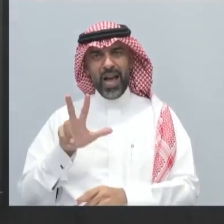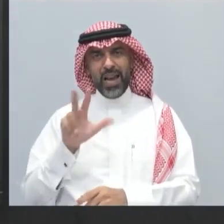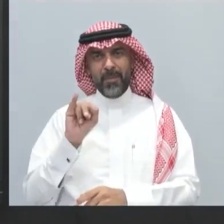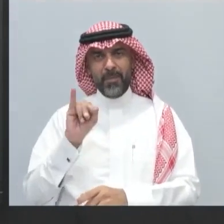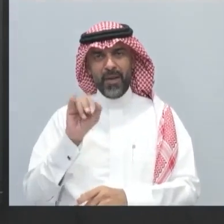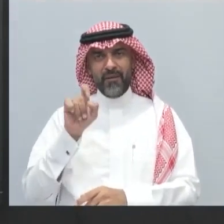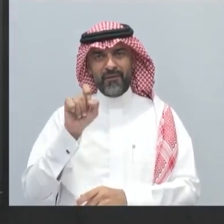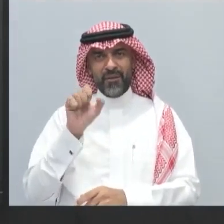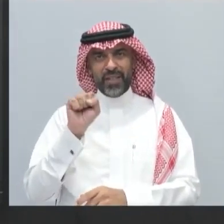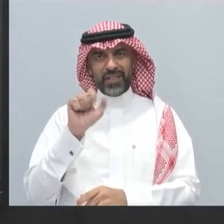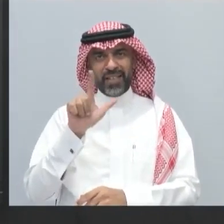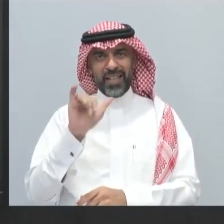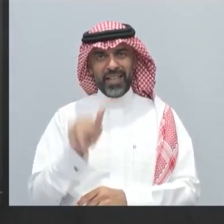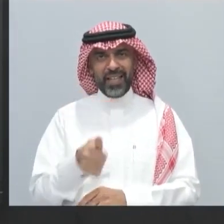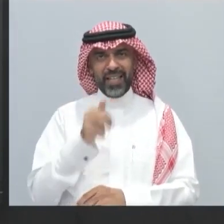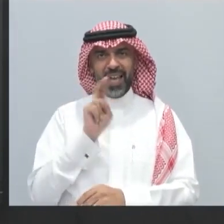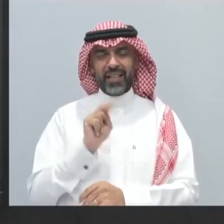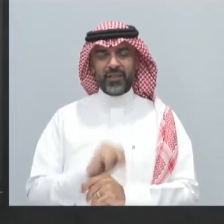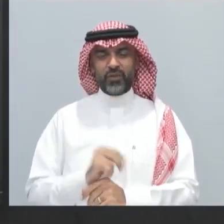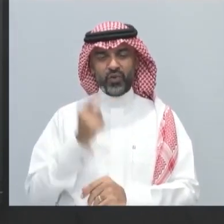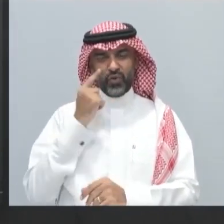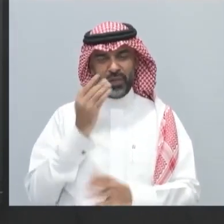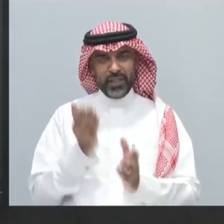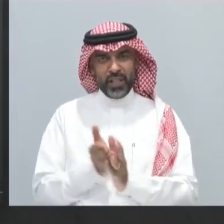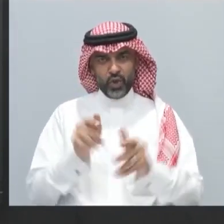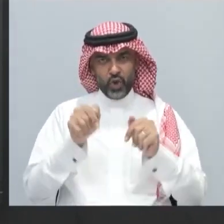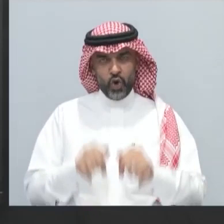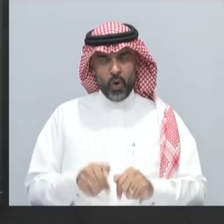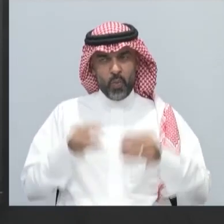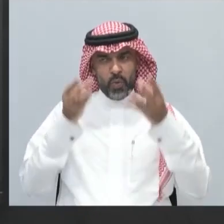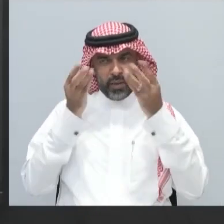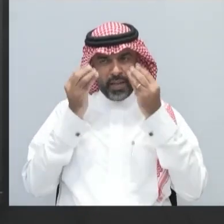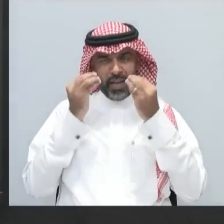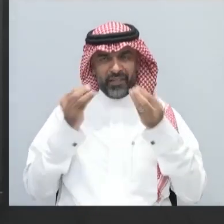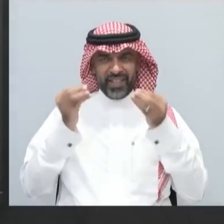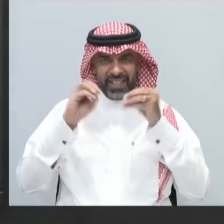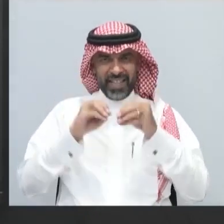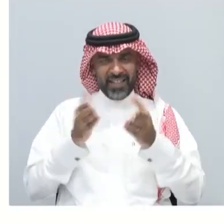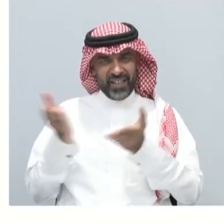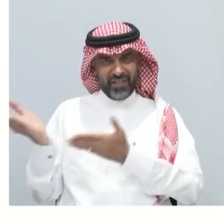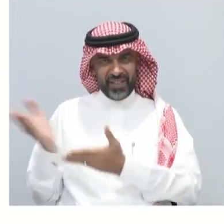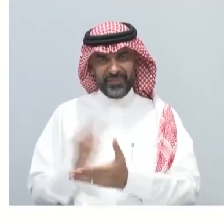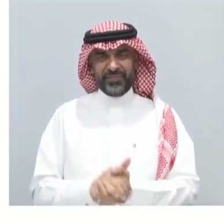المفصليات دعونا ننطلق في درسنا لهذا اليوم ونتعرف عليه بشكل